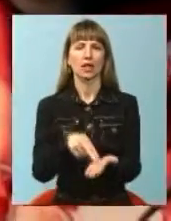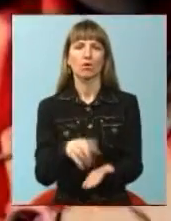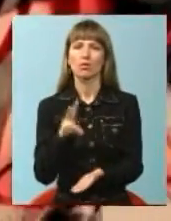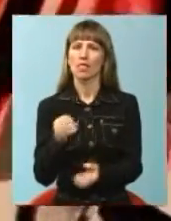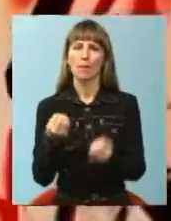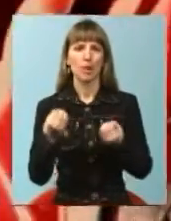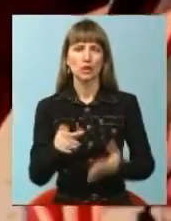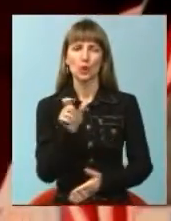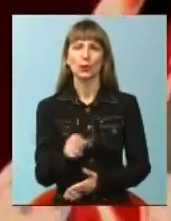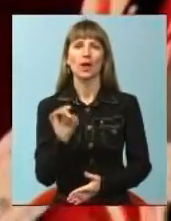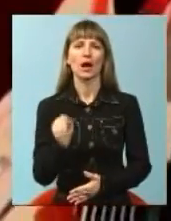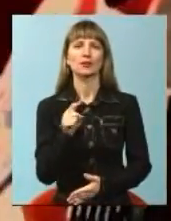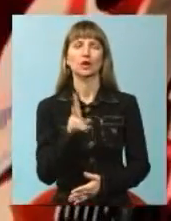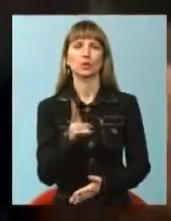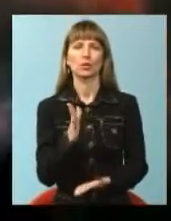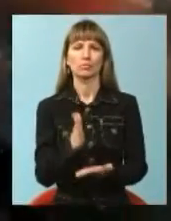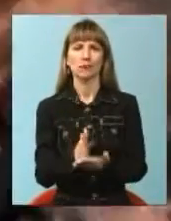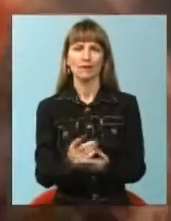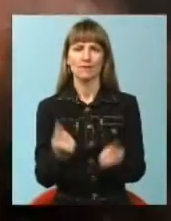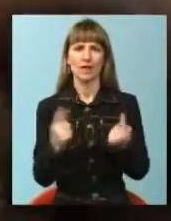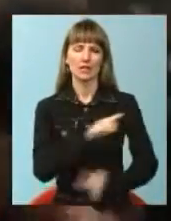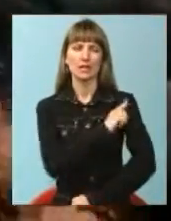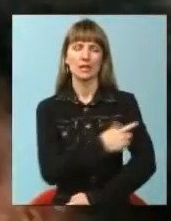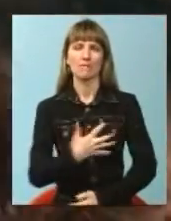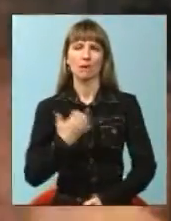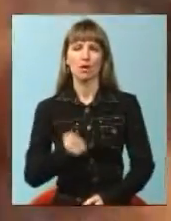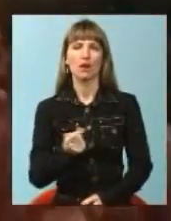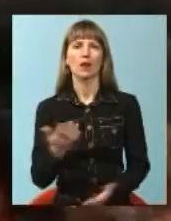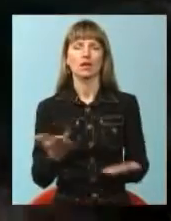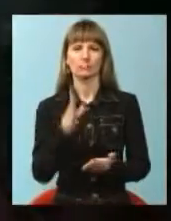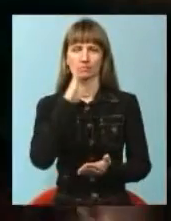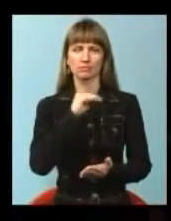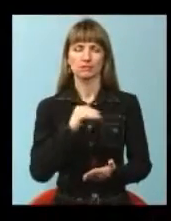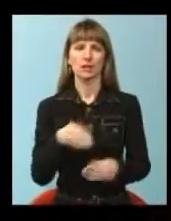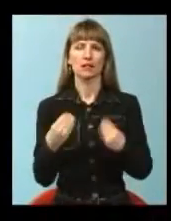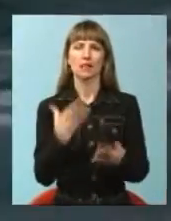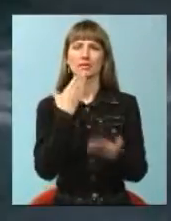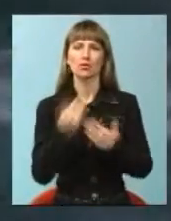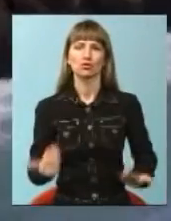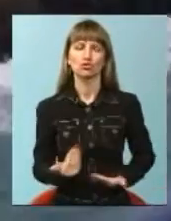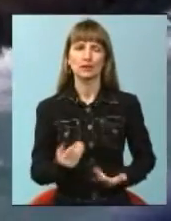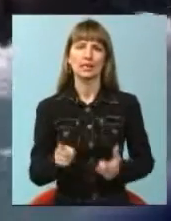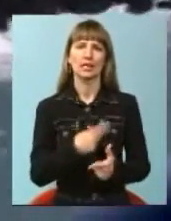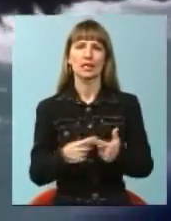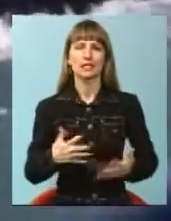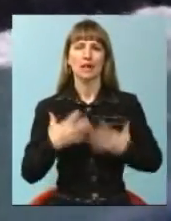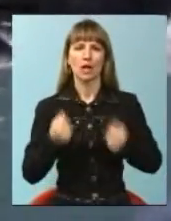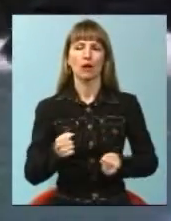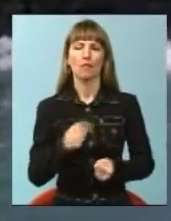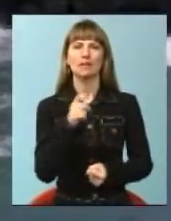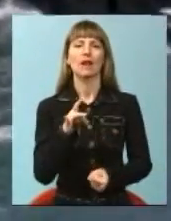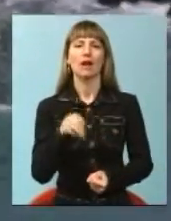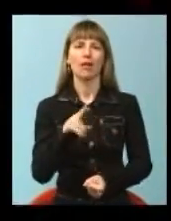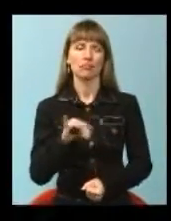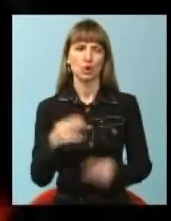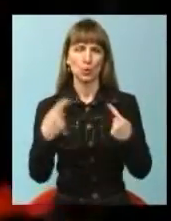прості люди, а ті, хто володіє великою силою волі, які здатні пожертвувати своїм життям чи здоров'ям заради